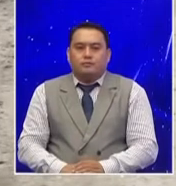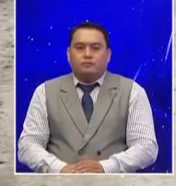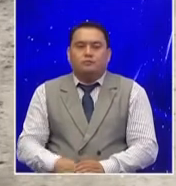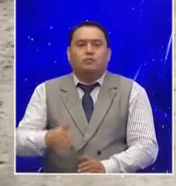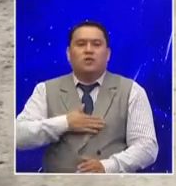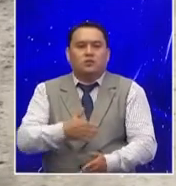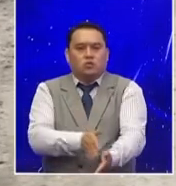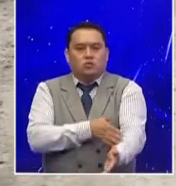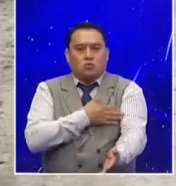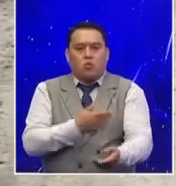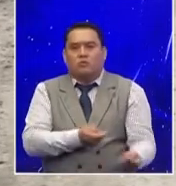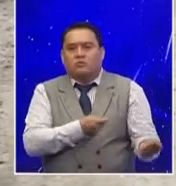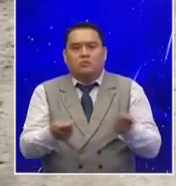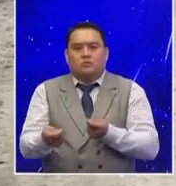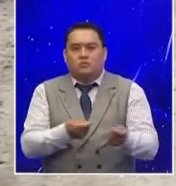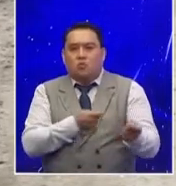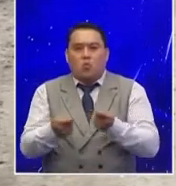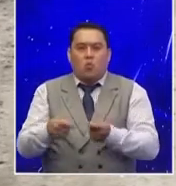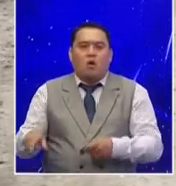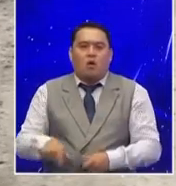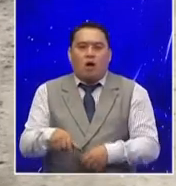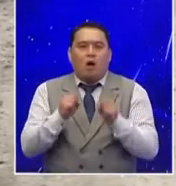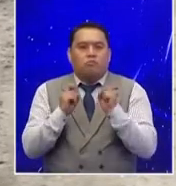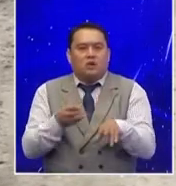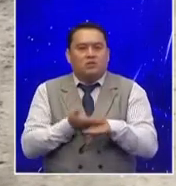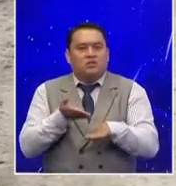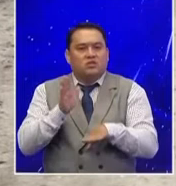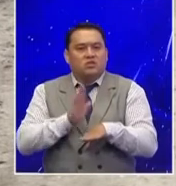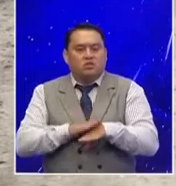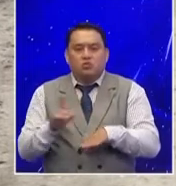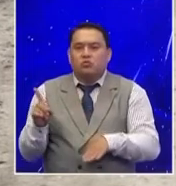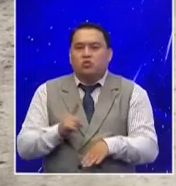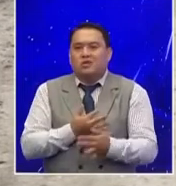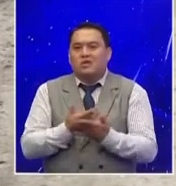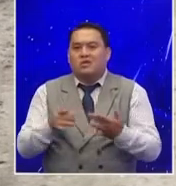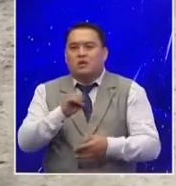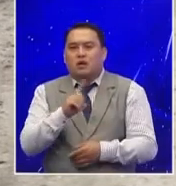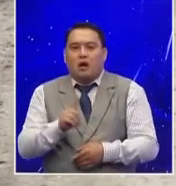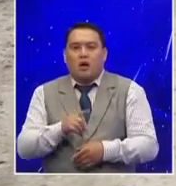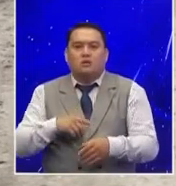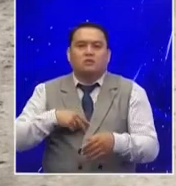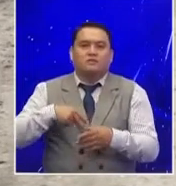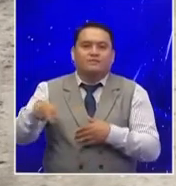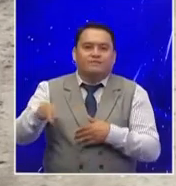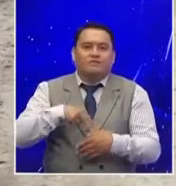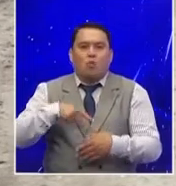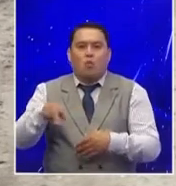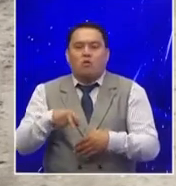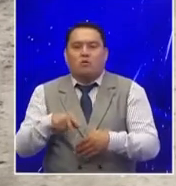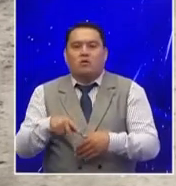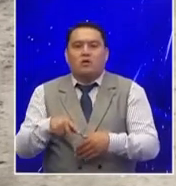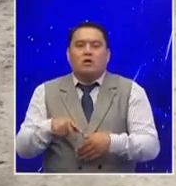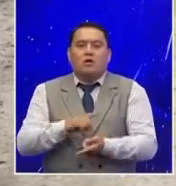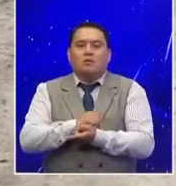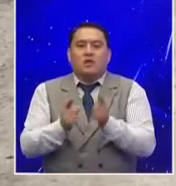Мы долгие годы таскали воду с Баянкола. Это опасно и тяжело. Приходится по несколько раз в день ходить или снаряжать упряжь. Или